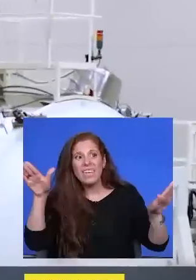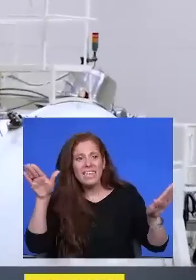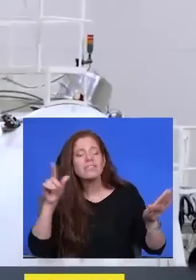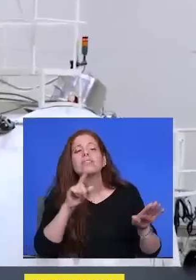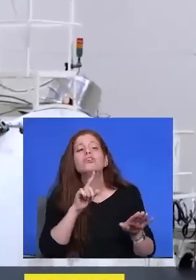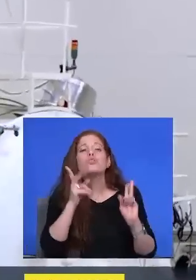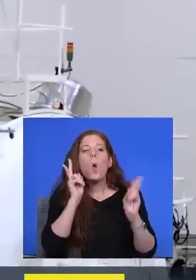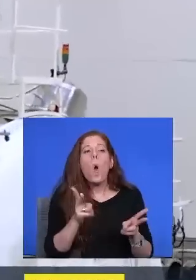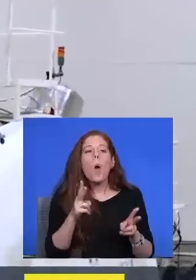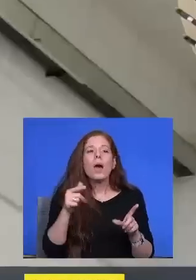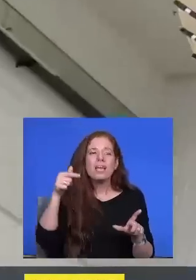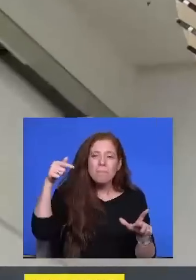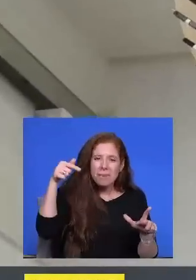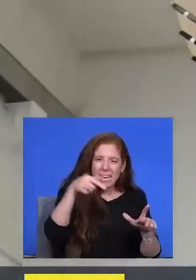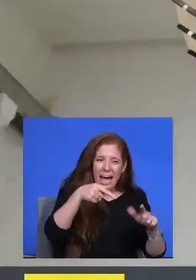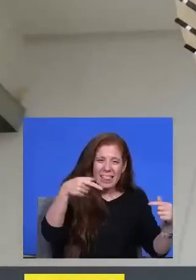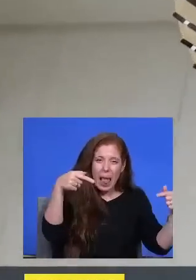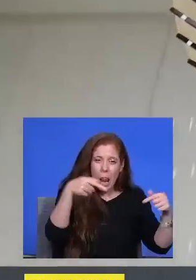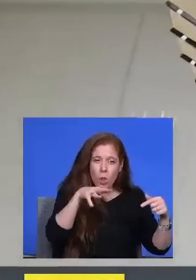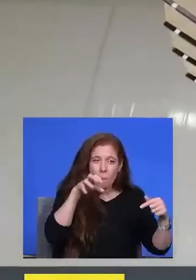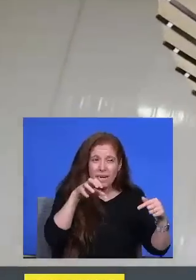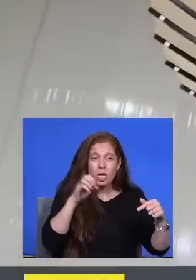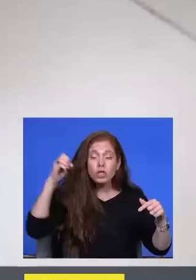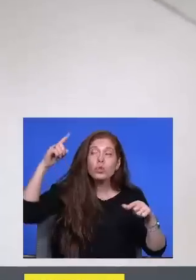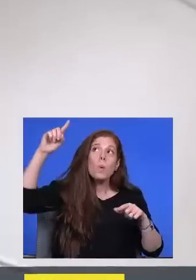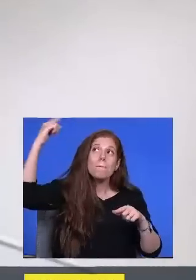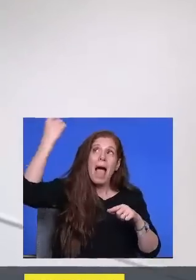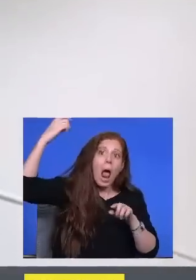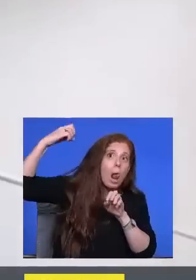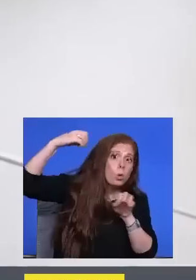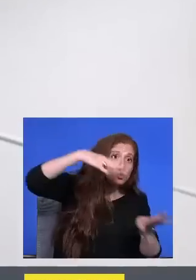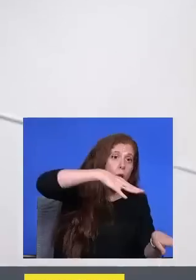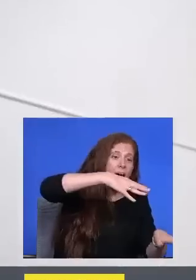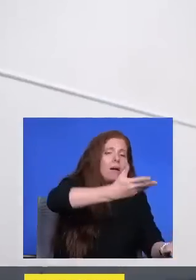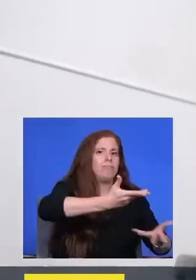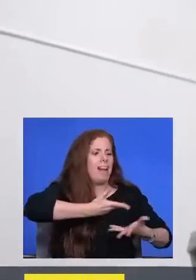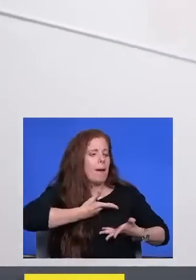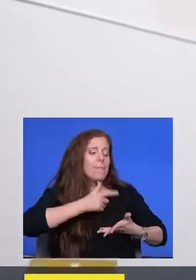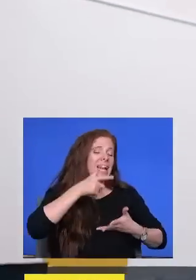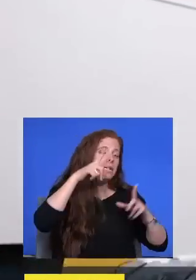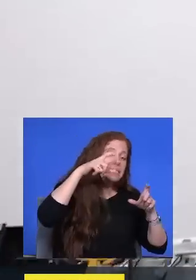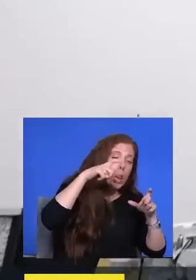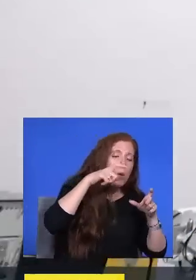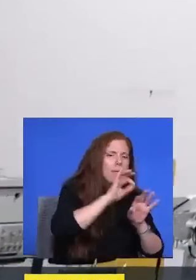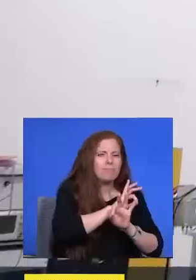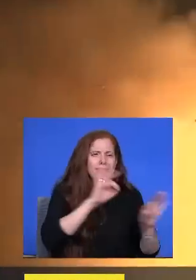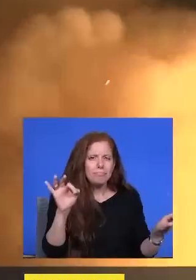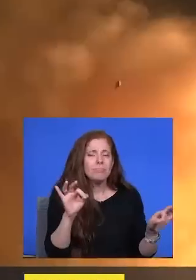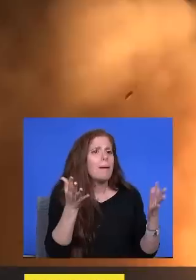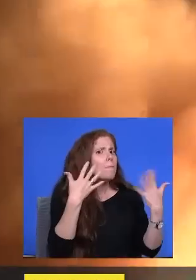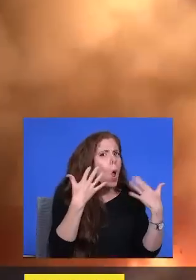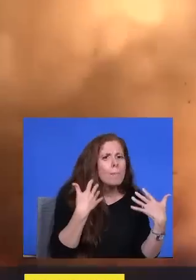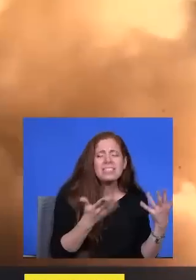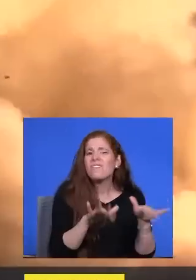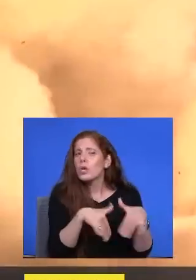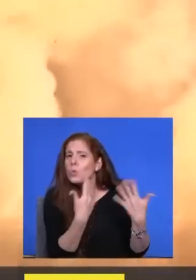באמצעות קרן אלקטרומגנטית שהוא שולח מחלל, להפיק צילומים באיכות גבוהה, בכל מזג אוויר, ביום ובלילה.